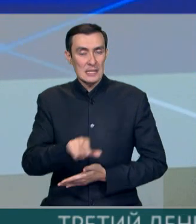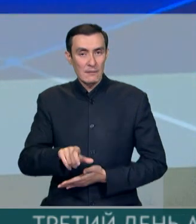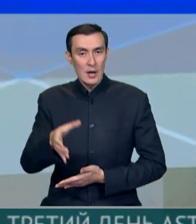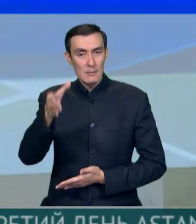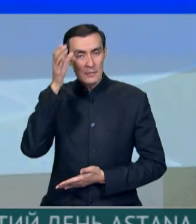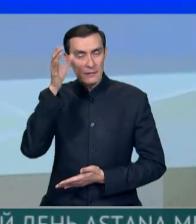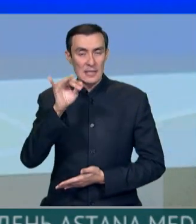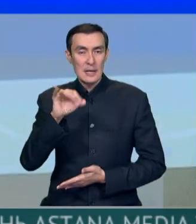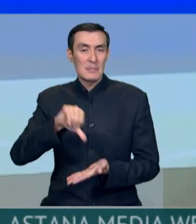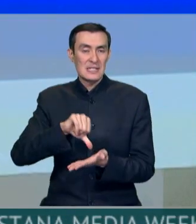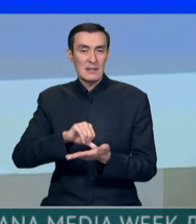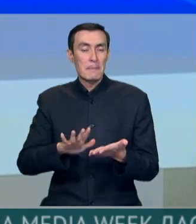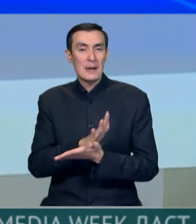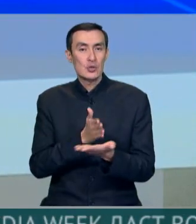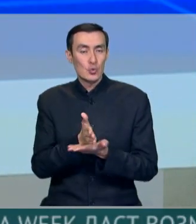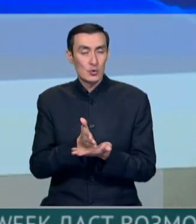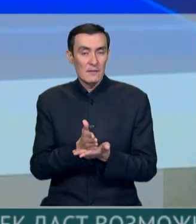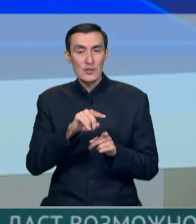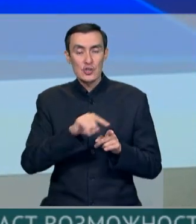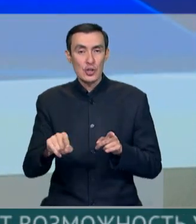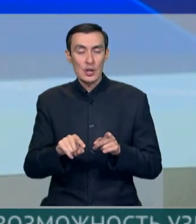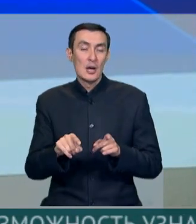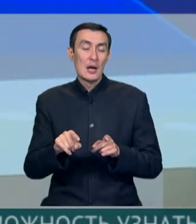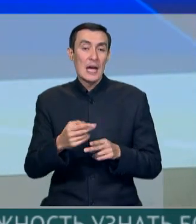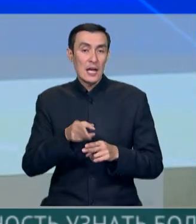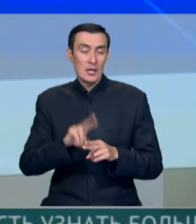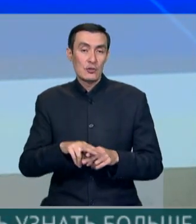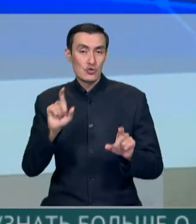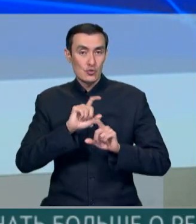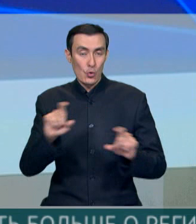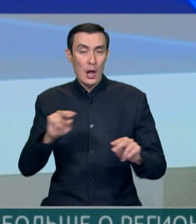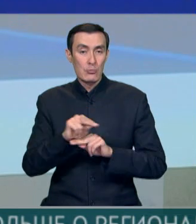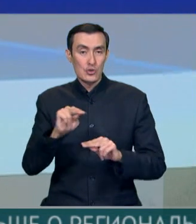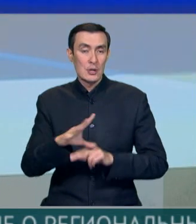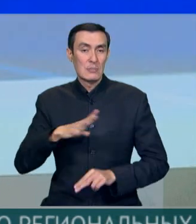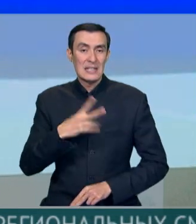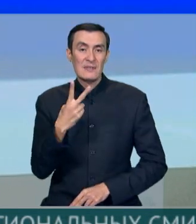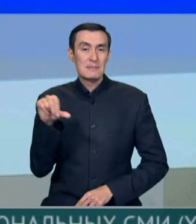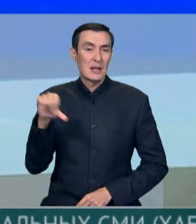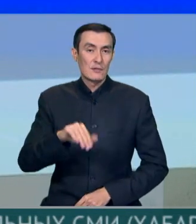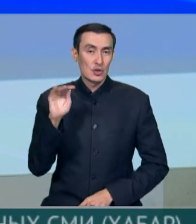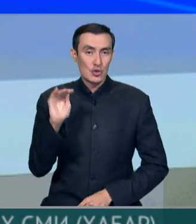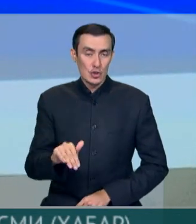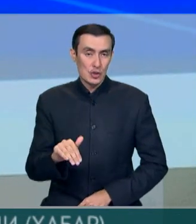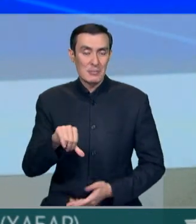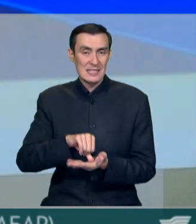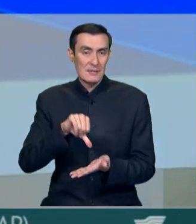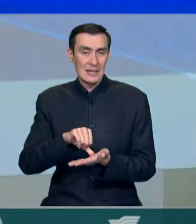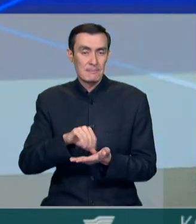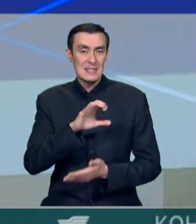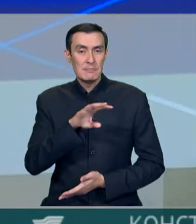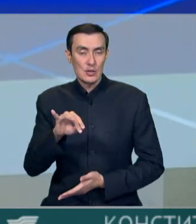для представителей пресс-служб. Всего за годы существования медиашколы уже обучение прошли 2500 представителей